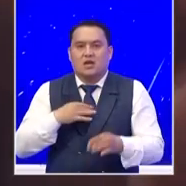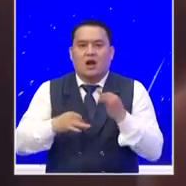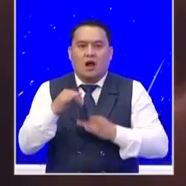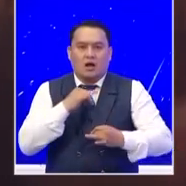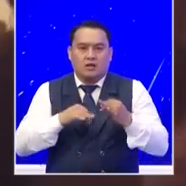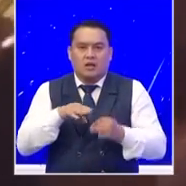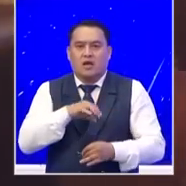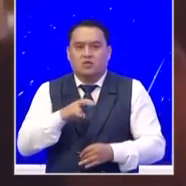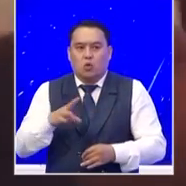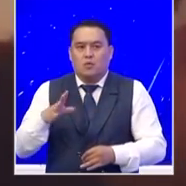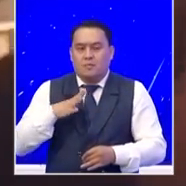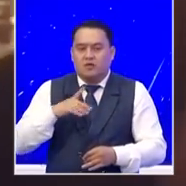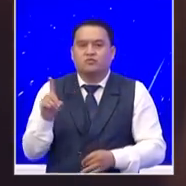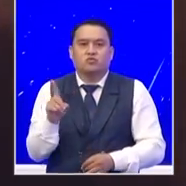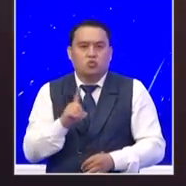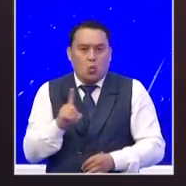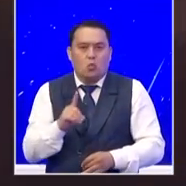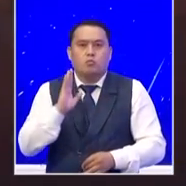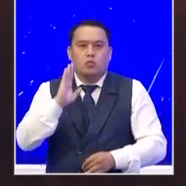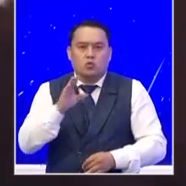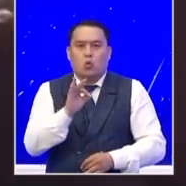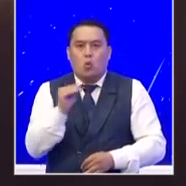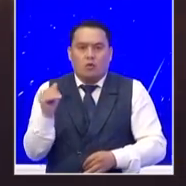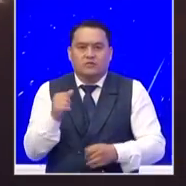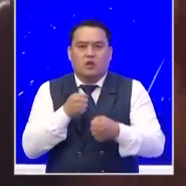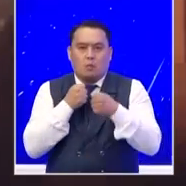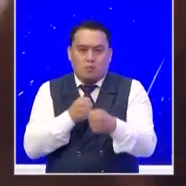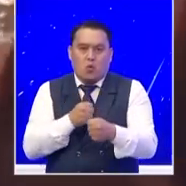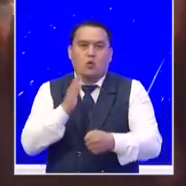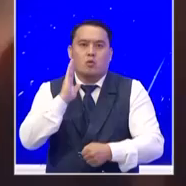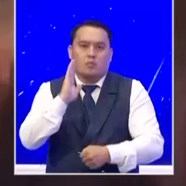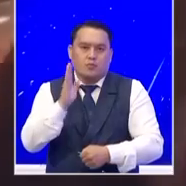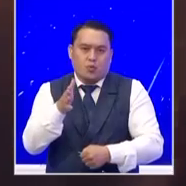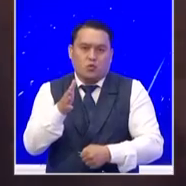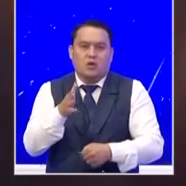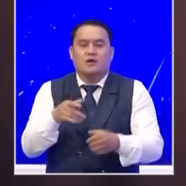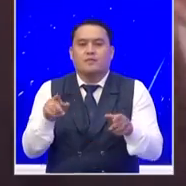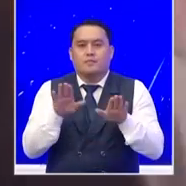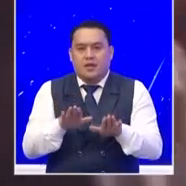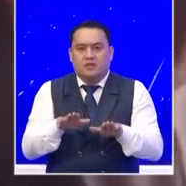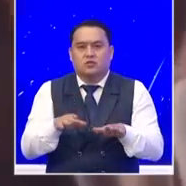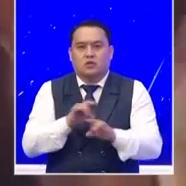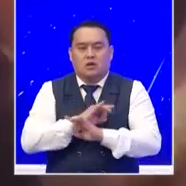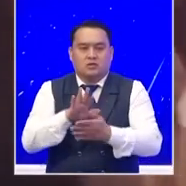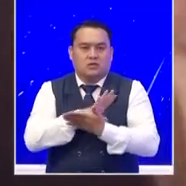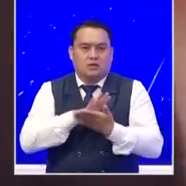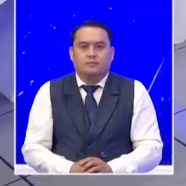разговаривали с Тайсоном, и все идет к тому, что состоится официальный бой. Дату поединка и место встречи боксер не уточнял.